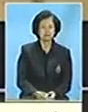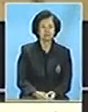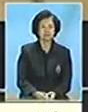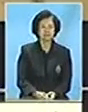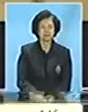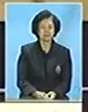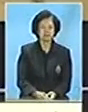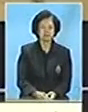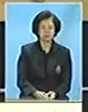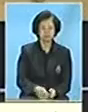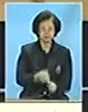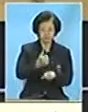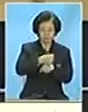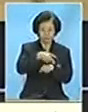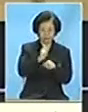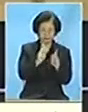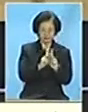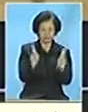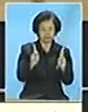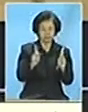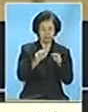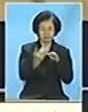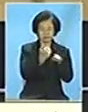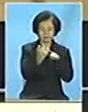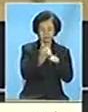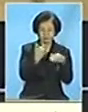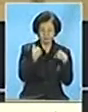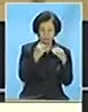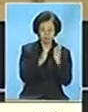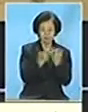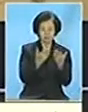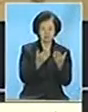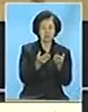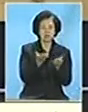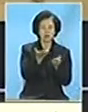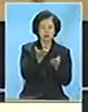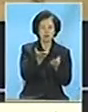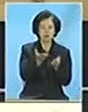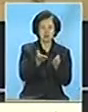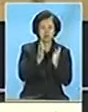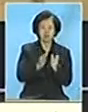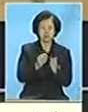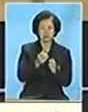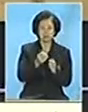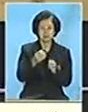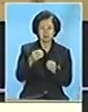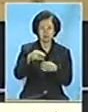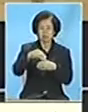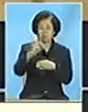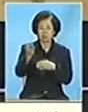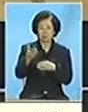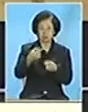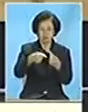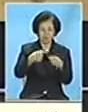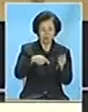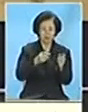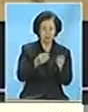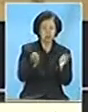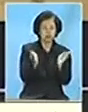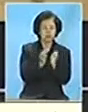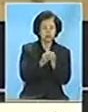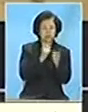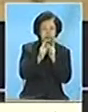และโดยที่ประธานคณะกรรมการการคมนาคมได้มีหนังสือขออนุญาตให้บุคคลภายนอกเข้าร่วมประชุมเพื่อชี้แจงข้อมูลประกอบการพิจารณาร่างพระ